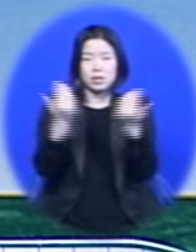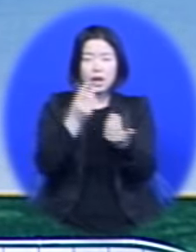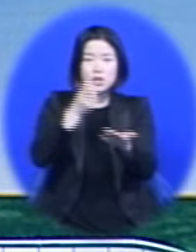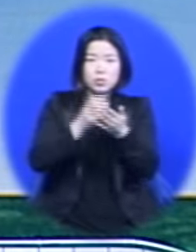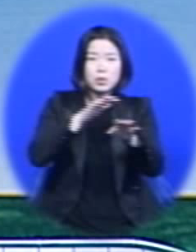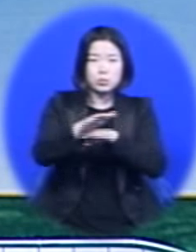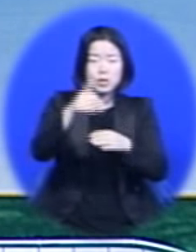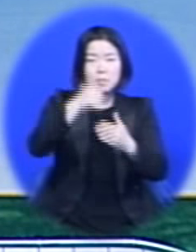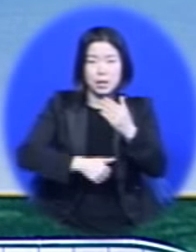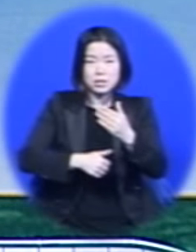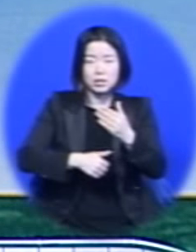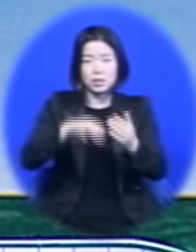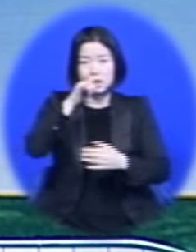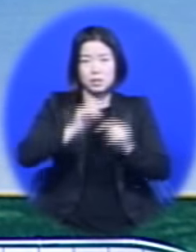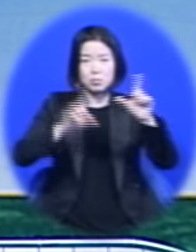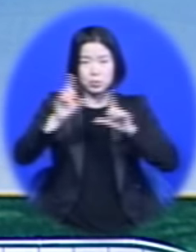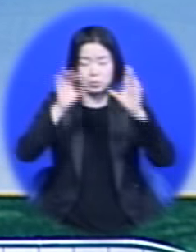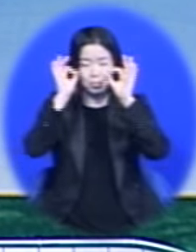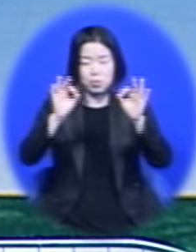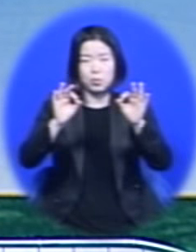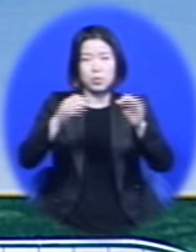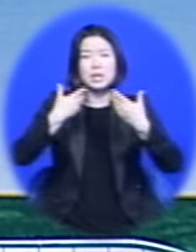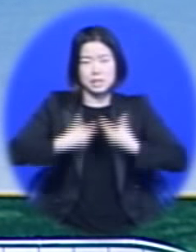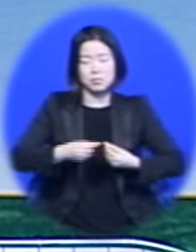율법주의에 빠져있는 모습을 보고 실망했던 것입니다.